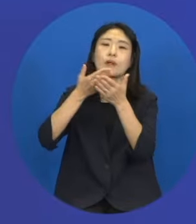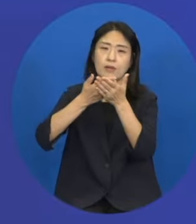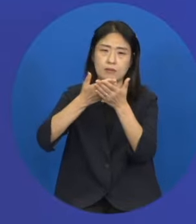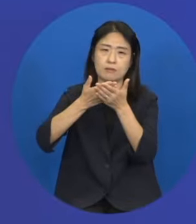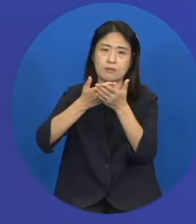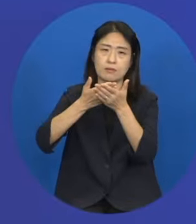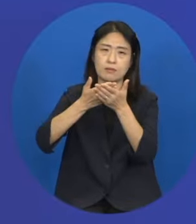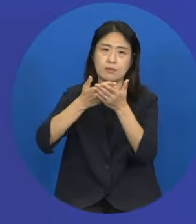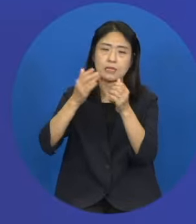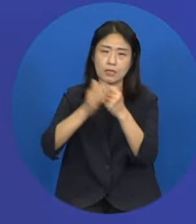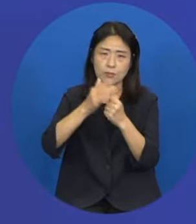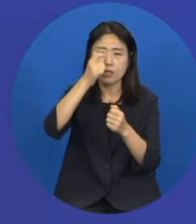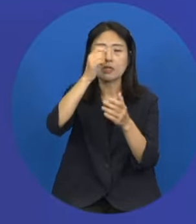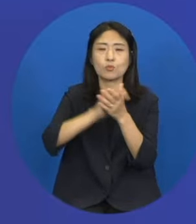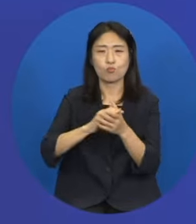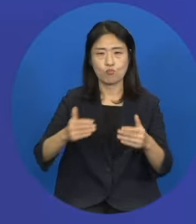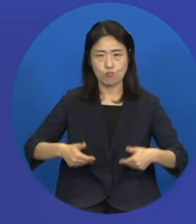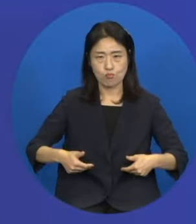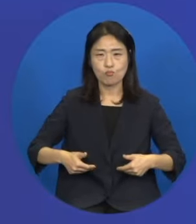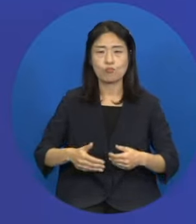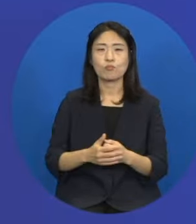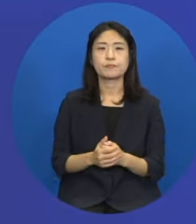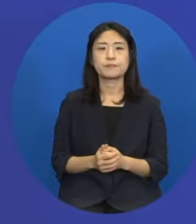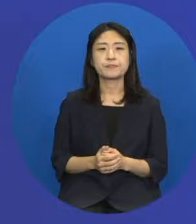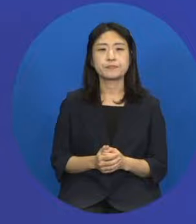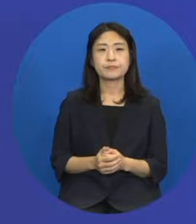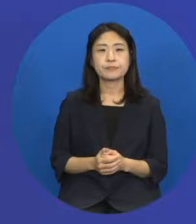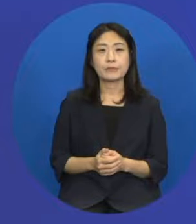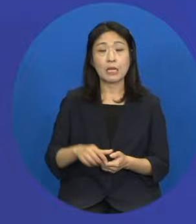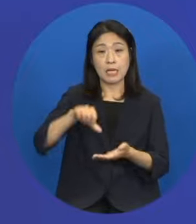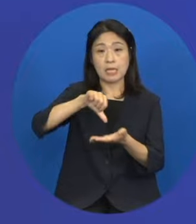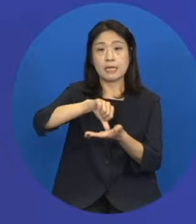것입니다. 마지막으로 이것만 나누고 마칠게요. 이란에